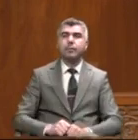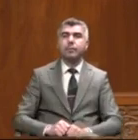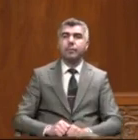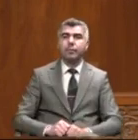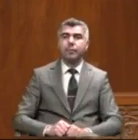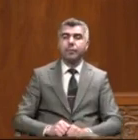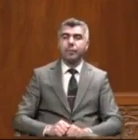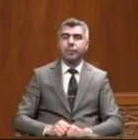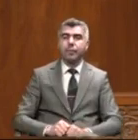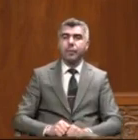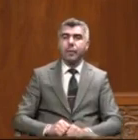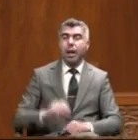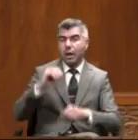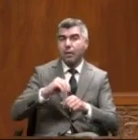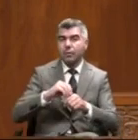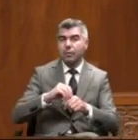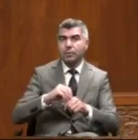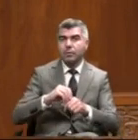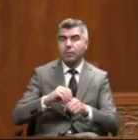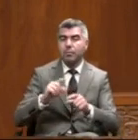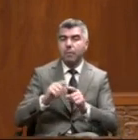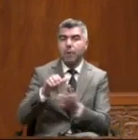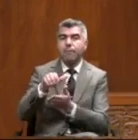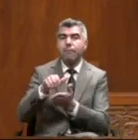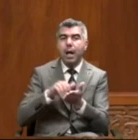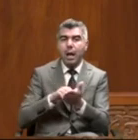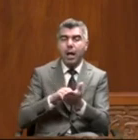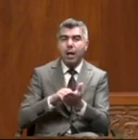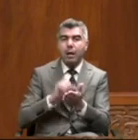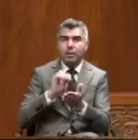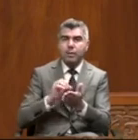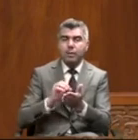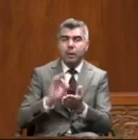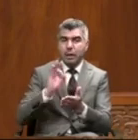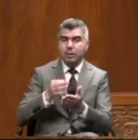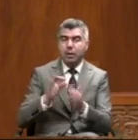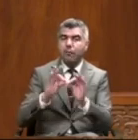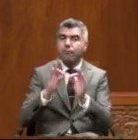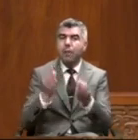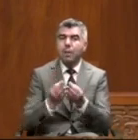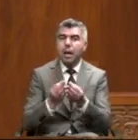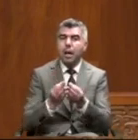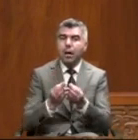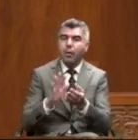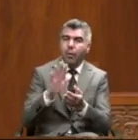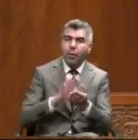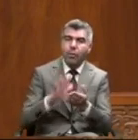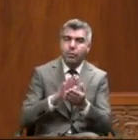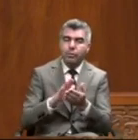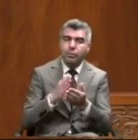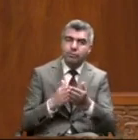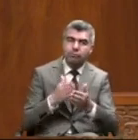يخص المنتوجات الفلاحيه وكما قلت الاساسيه للاسر المغربيه فبدون